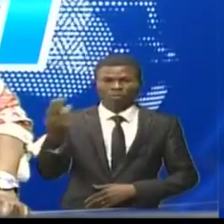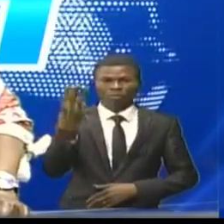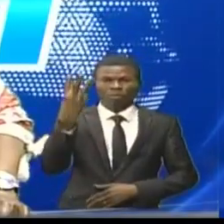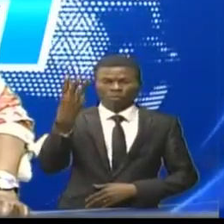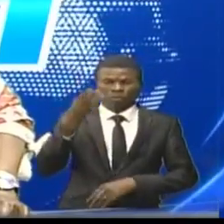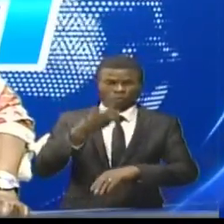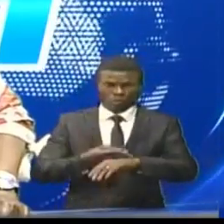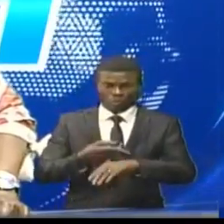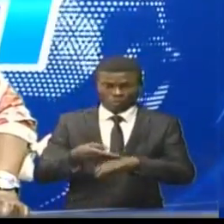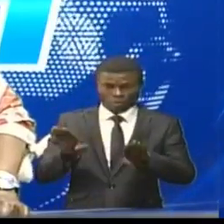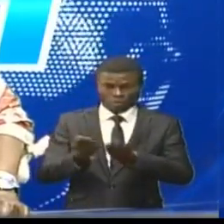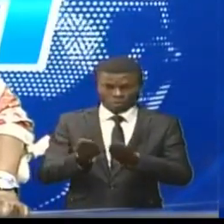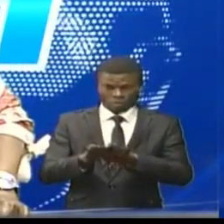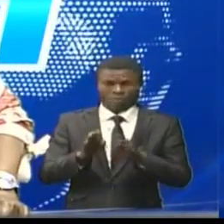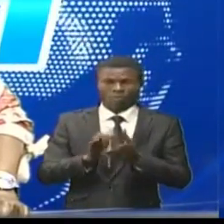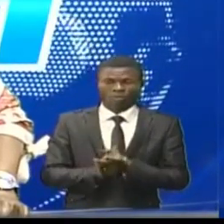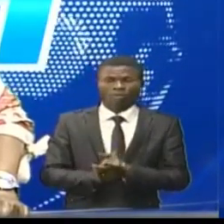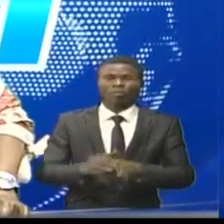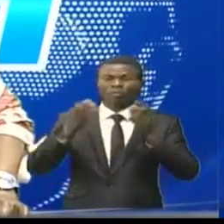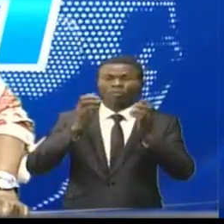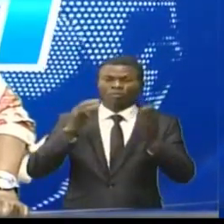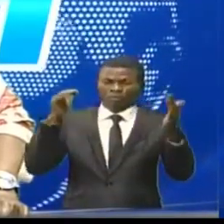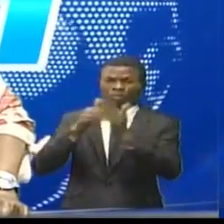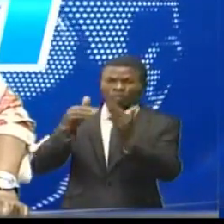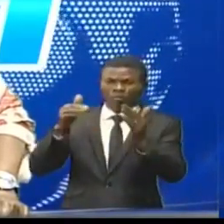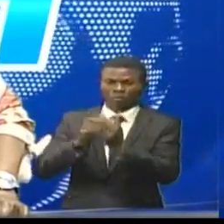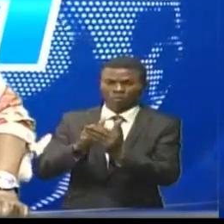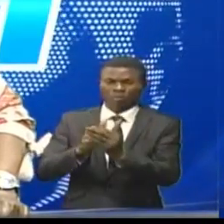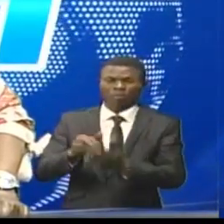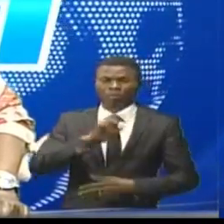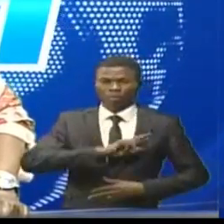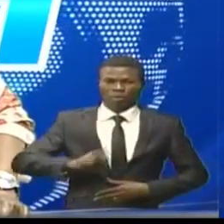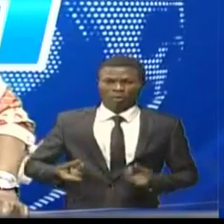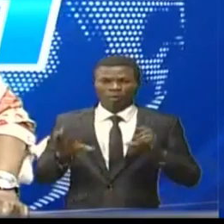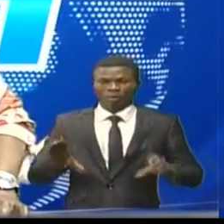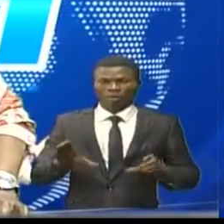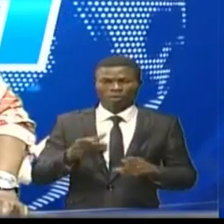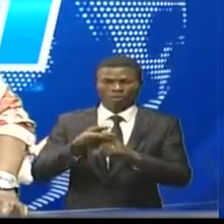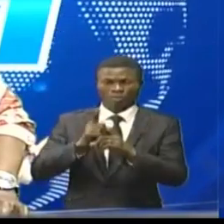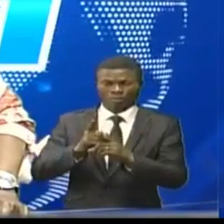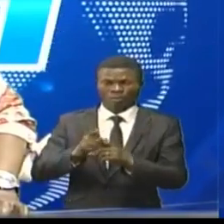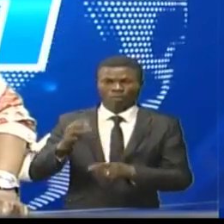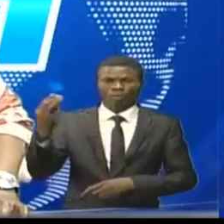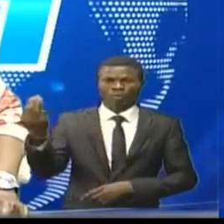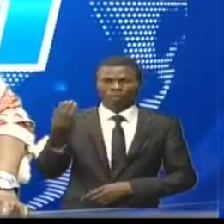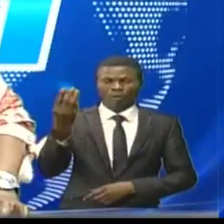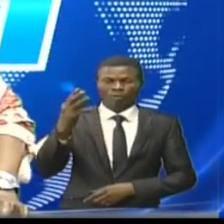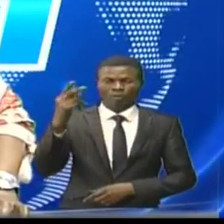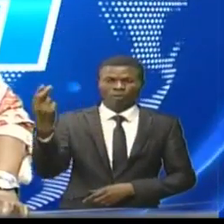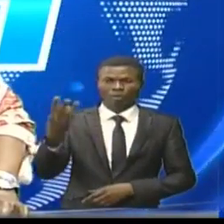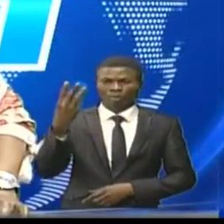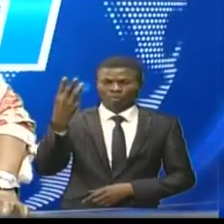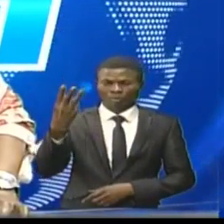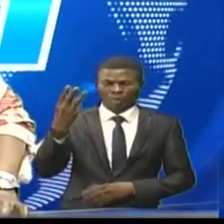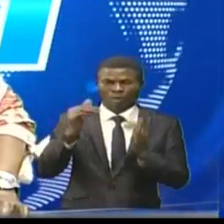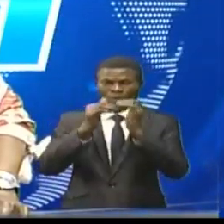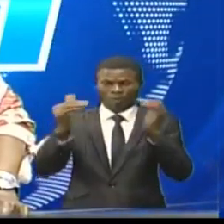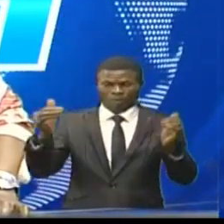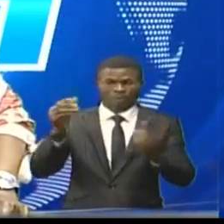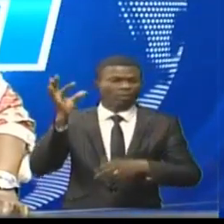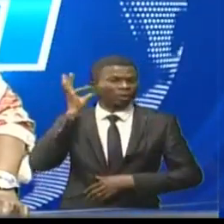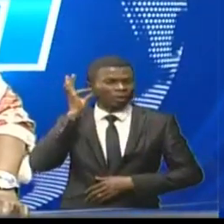Kinshasa. Parmi les sujets, l'agression avérée de la RDC par le M23, les processus de paix de Nairobi et